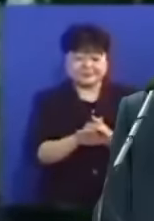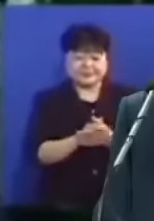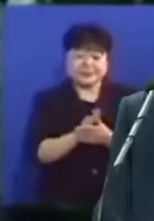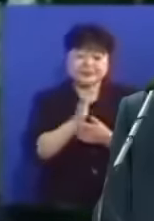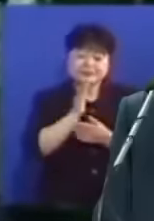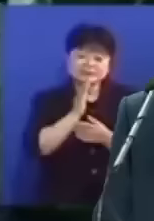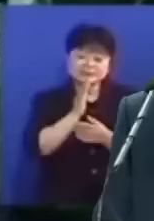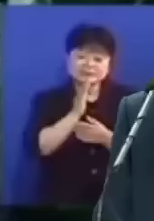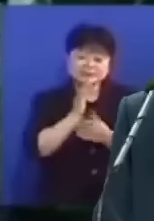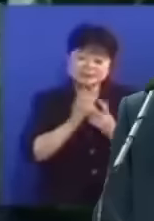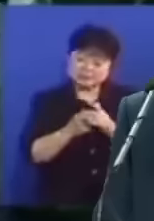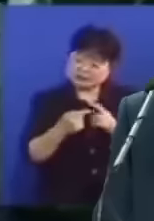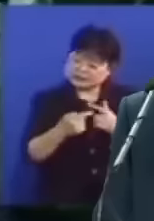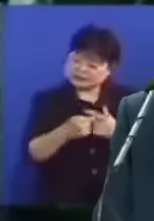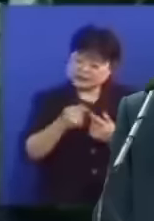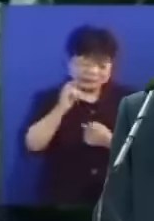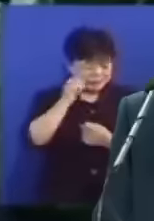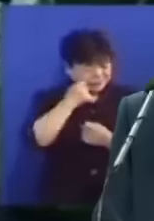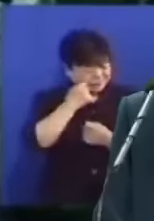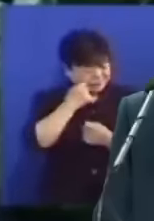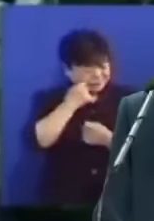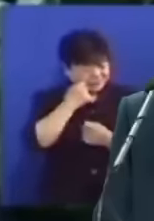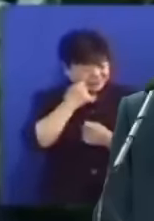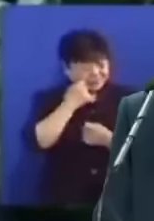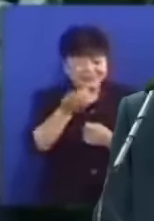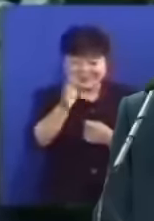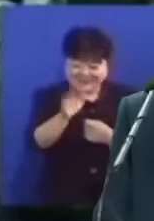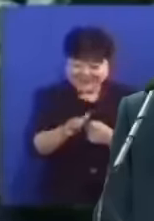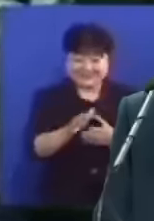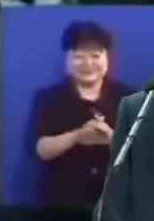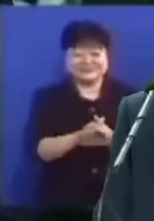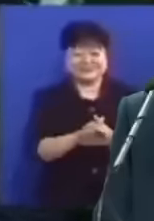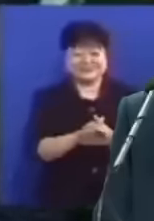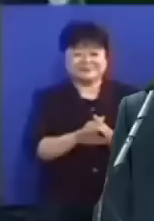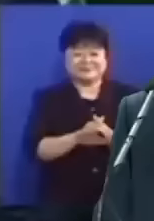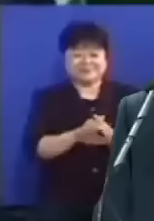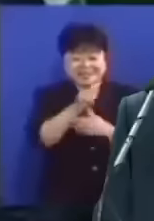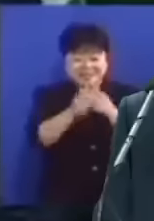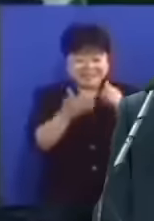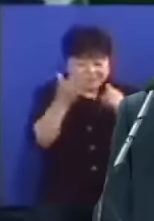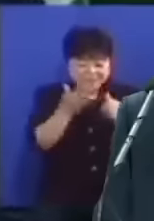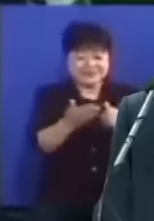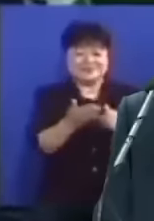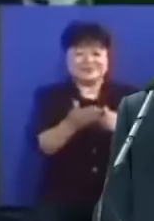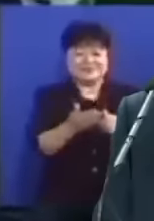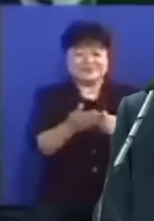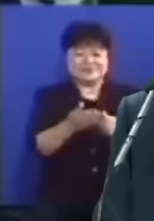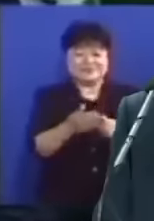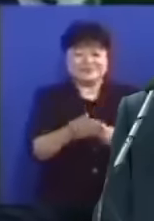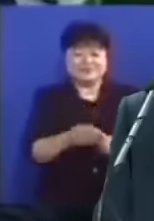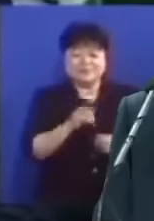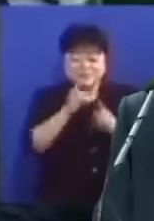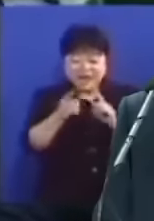참 이해하기 곤란하지요. 그러나 하나님이 그렇다면 그런 겁니다.